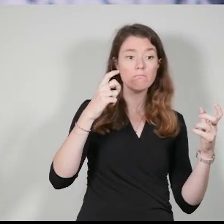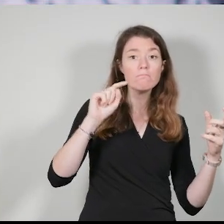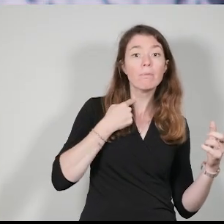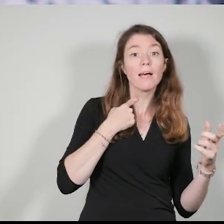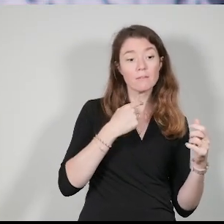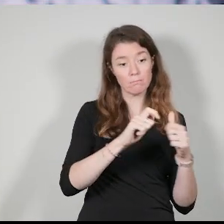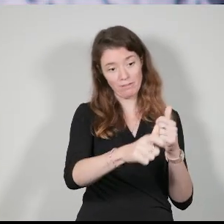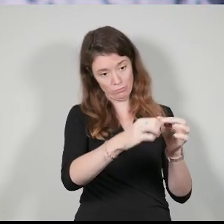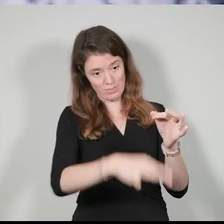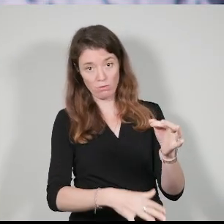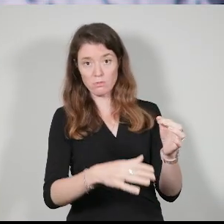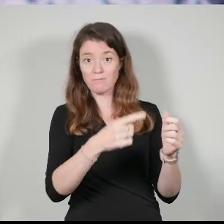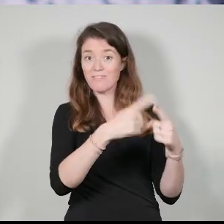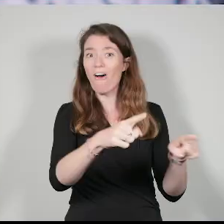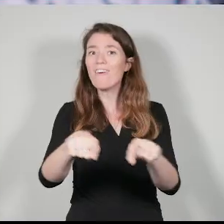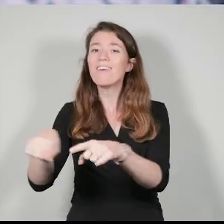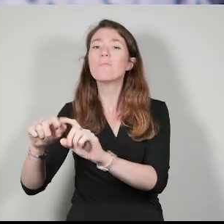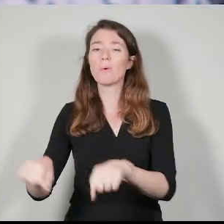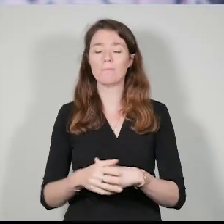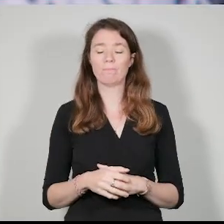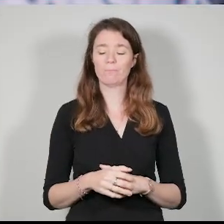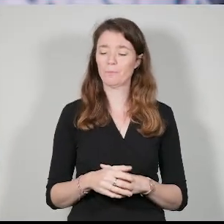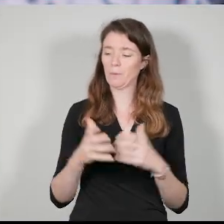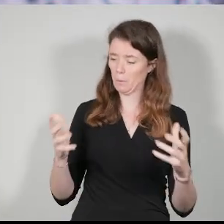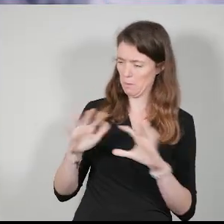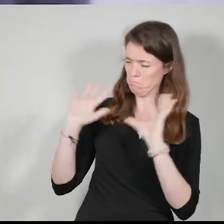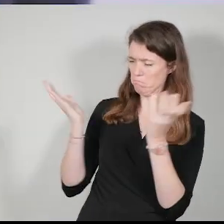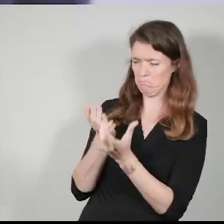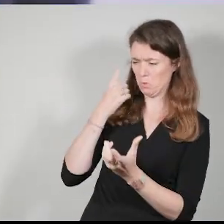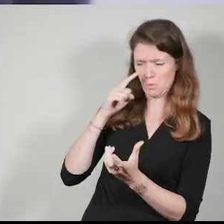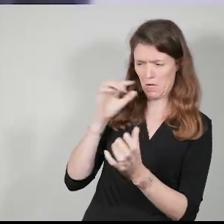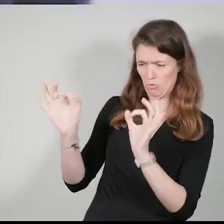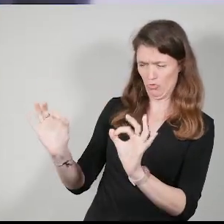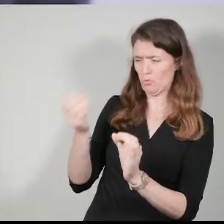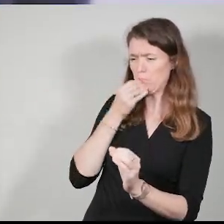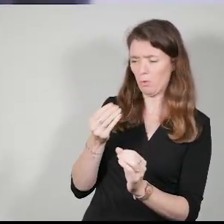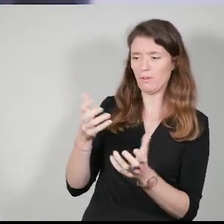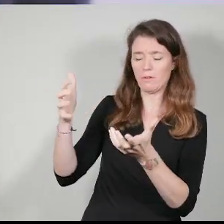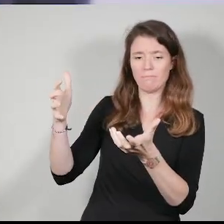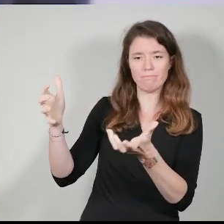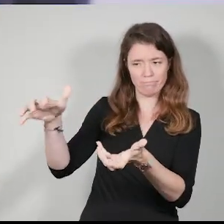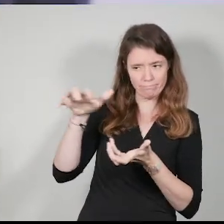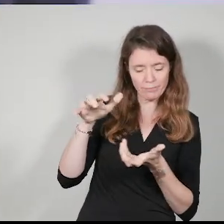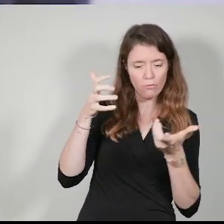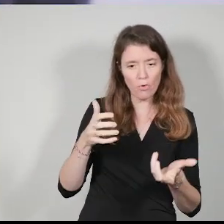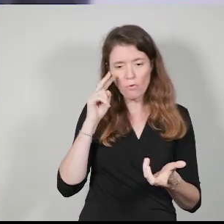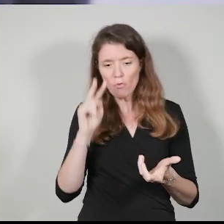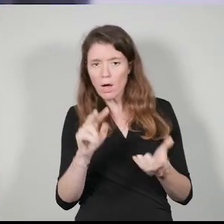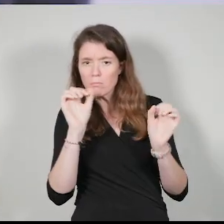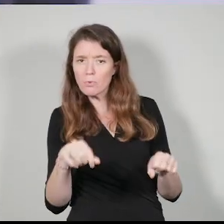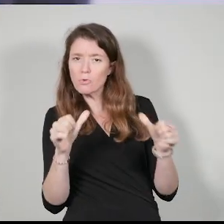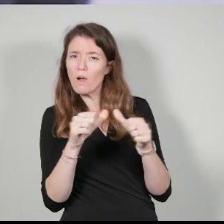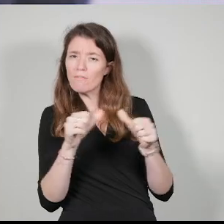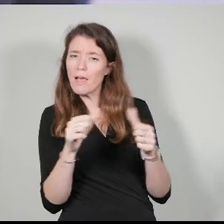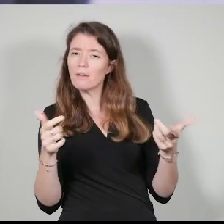voudrais de ces constats-là, qui sont bien résumés par vous deux, on aille voir aussi le champ des possibles qui s'ouvre aussi pour l'intégration de